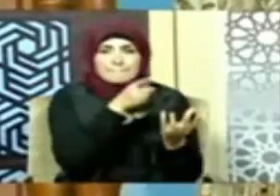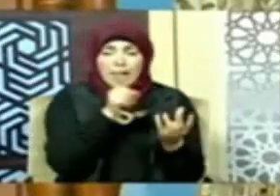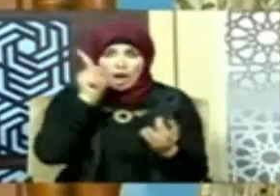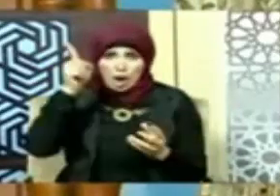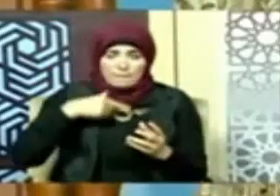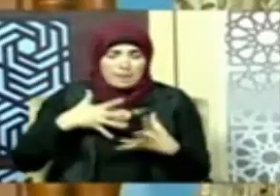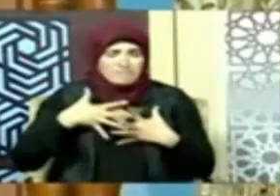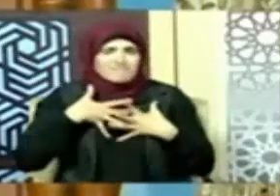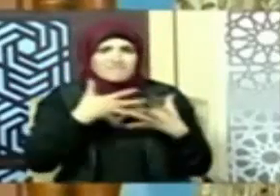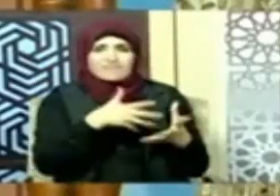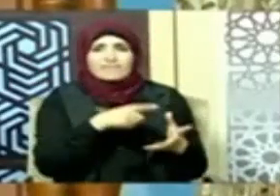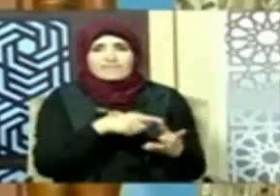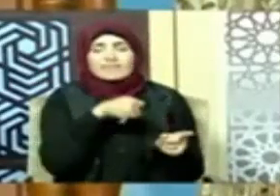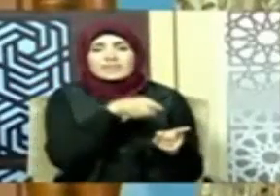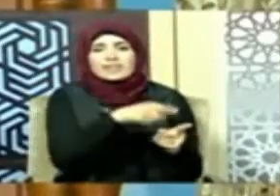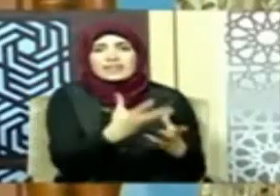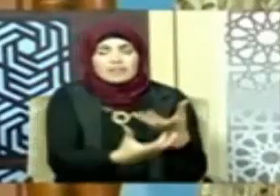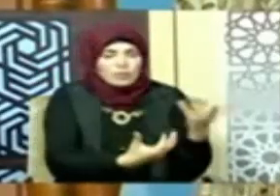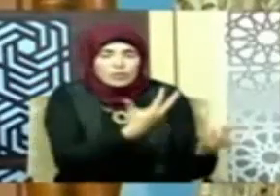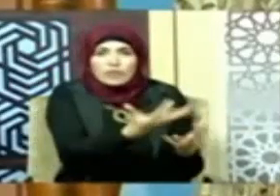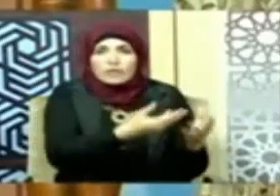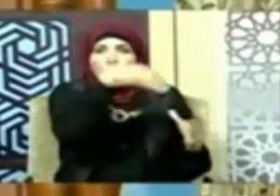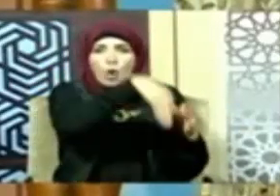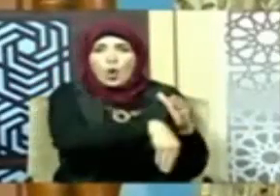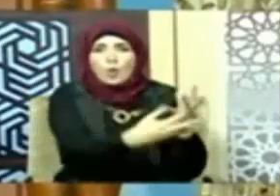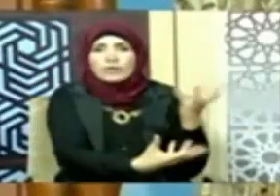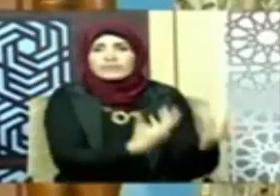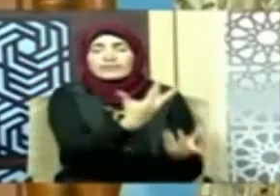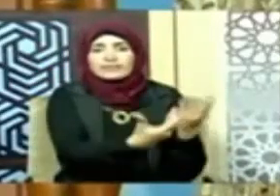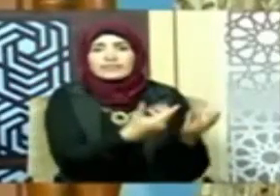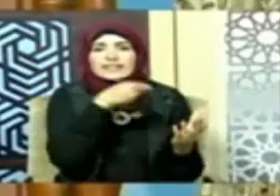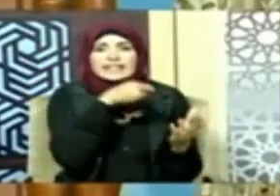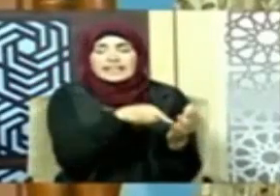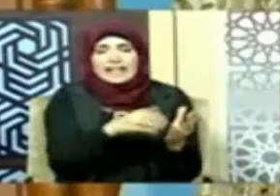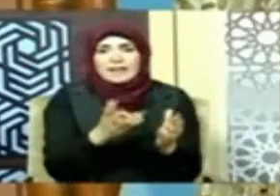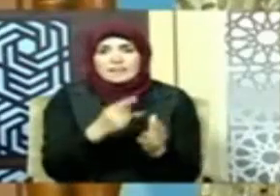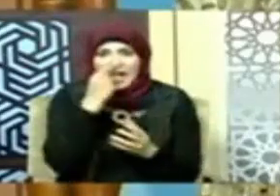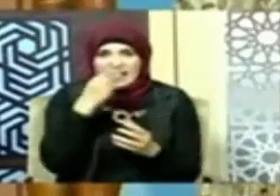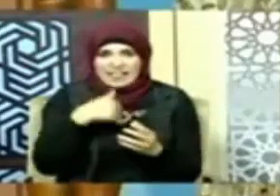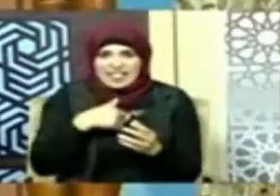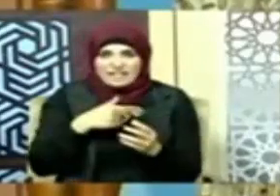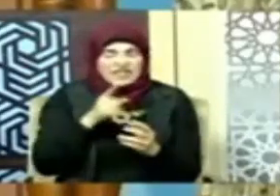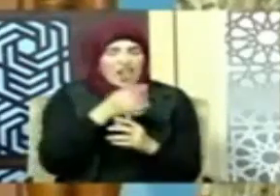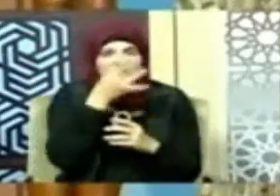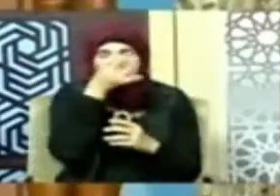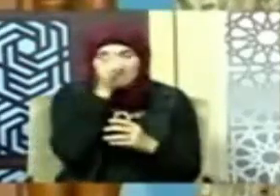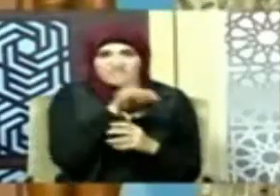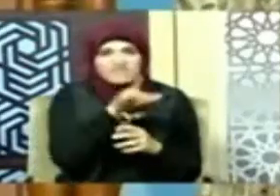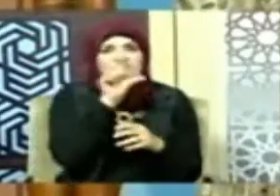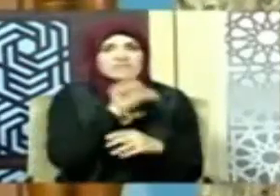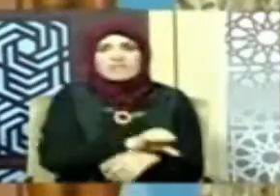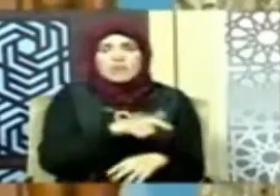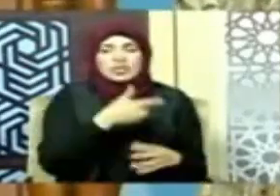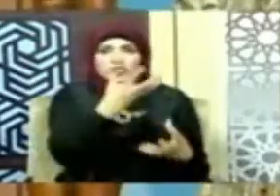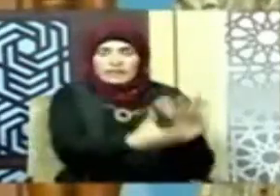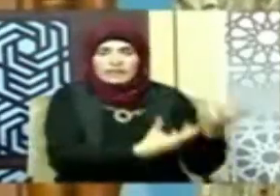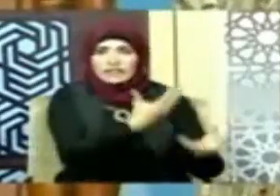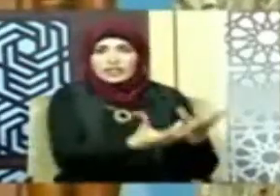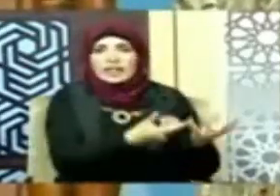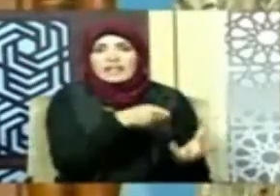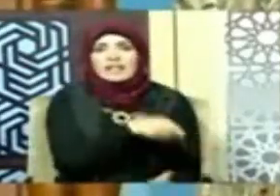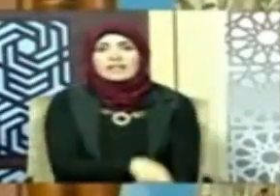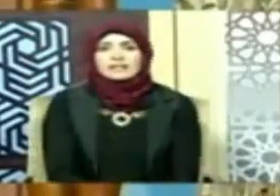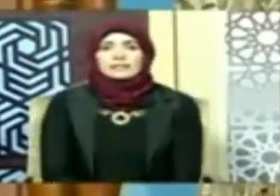الله عز وجل من الجعلان التي تدفع بأنفها النتن. ولما دخل